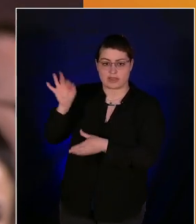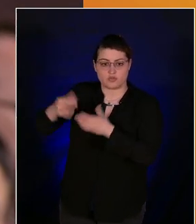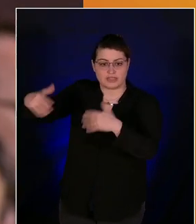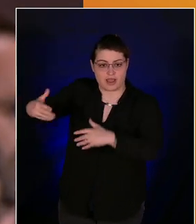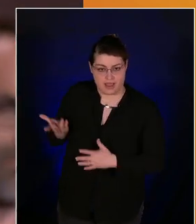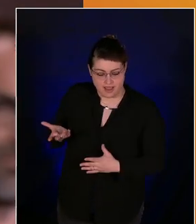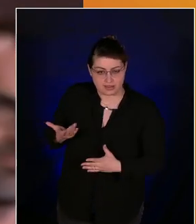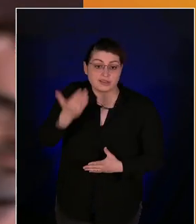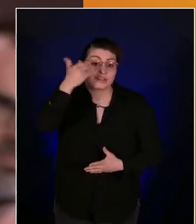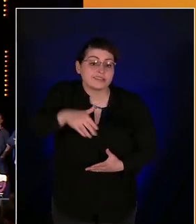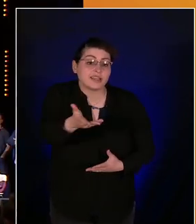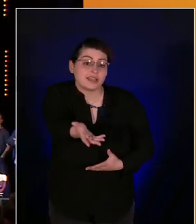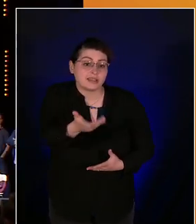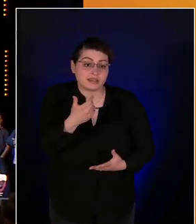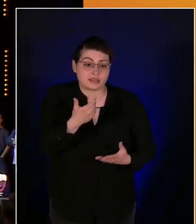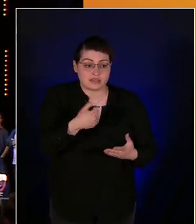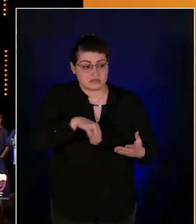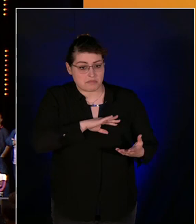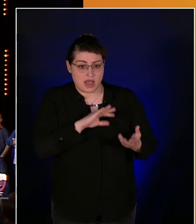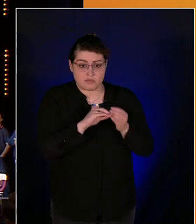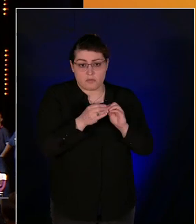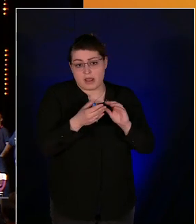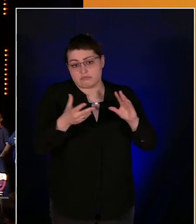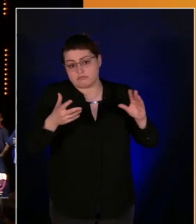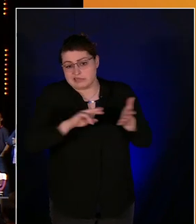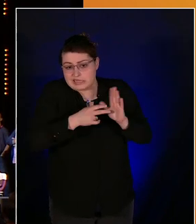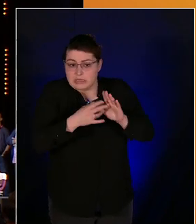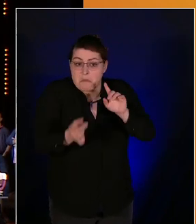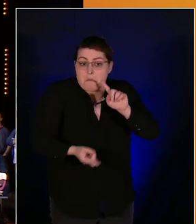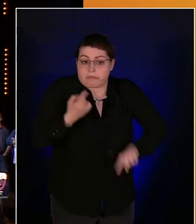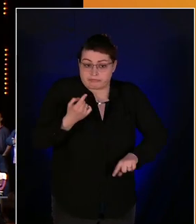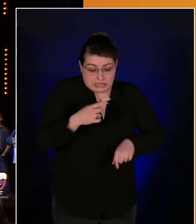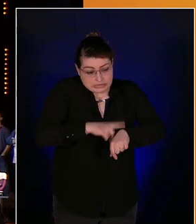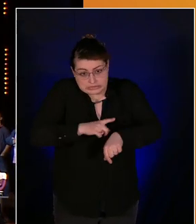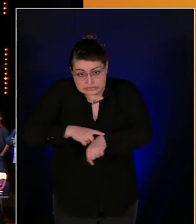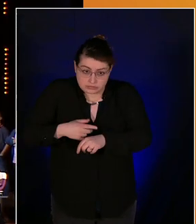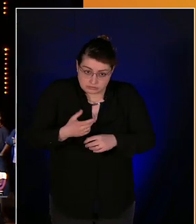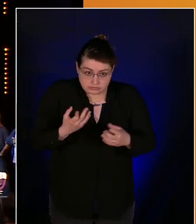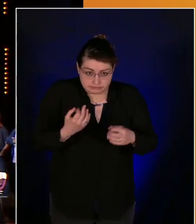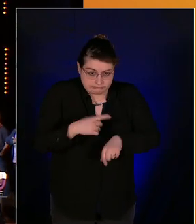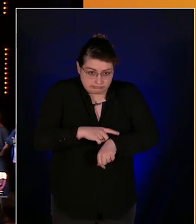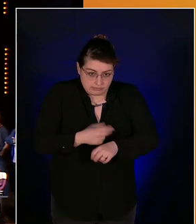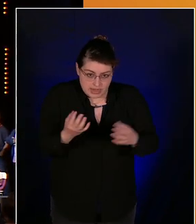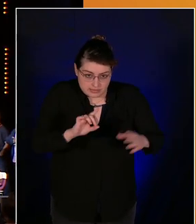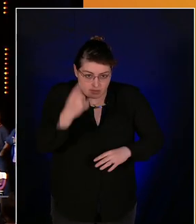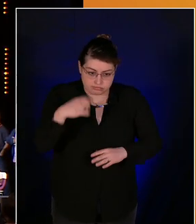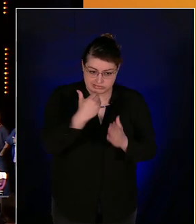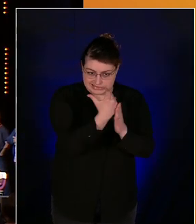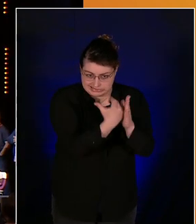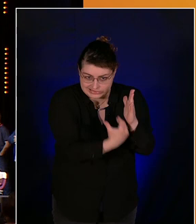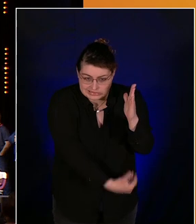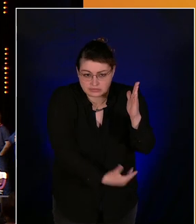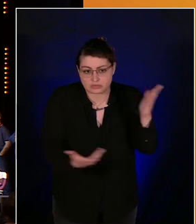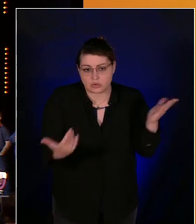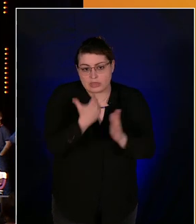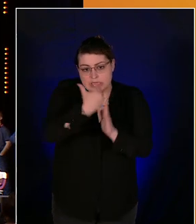que les raisons techniques, un petit peu inhabituelles, et le temps nous a manqué pour lister complètement l'ensemble des camarades. Donc on ne fera pas